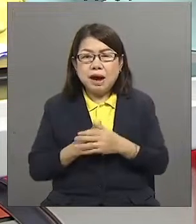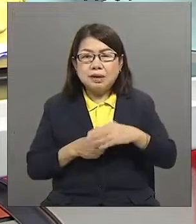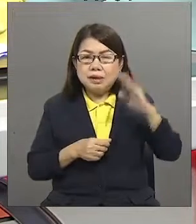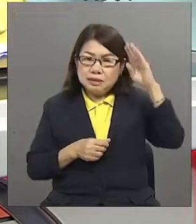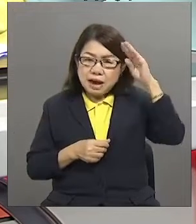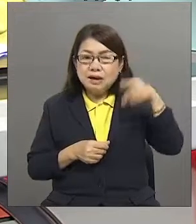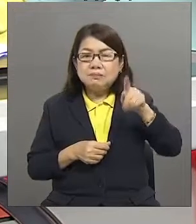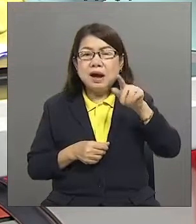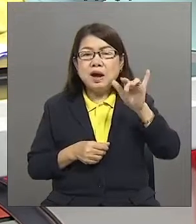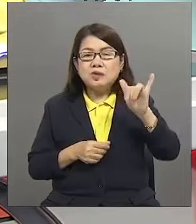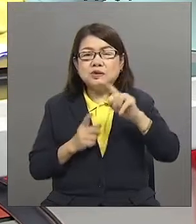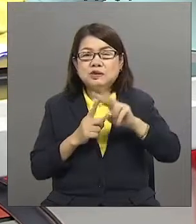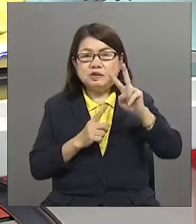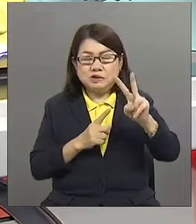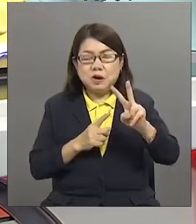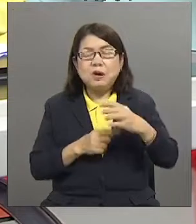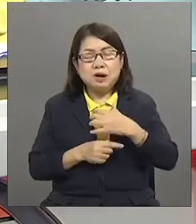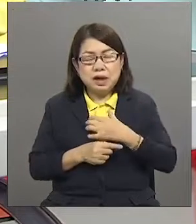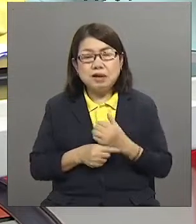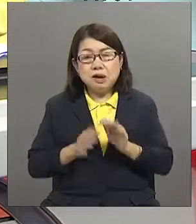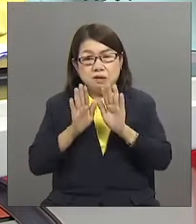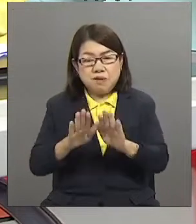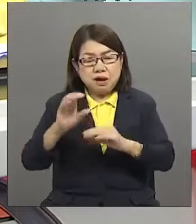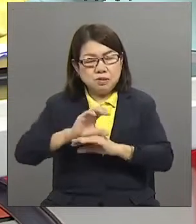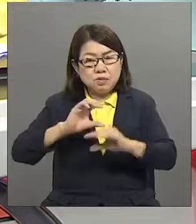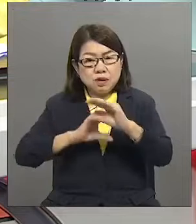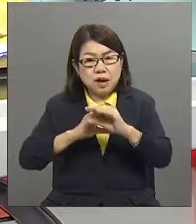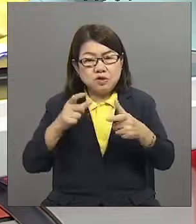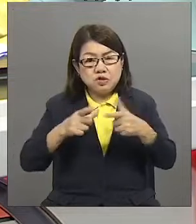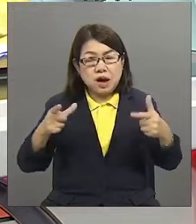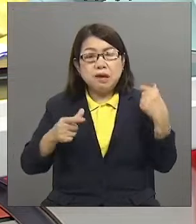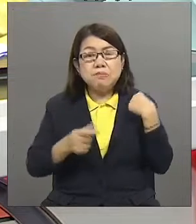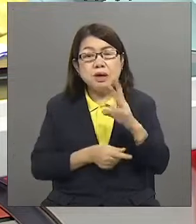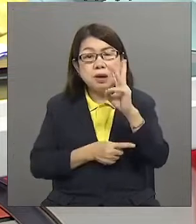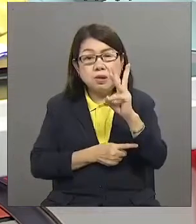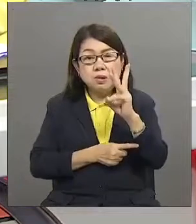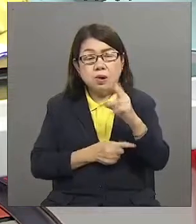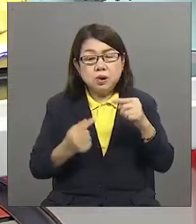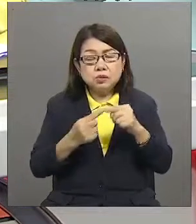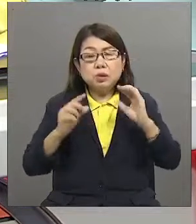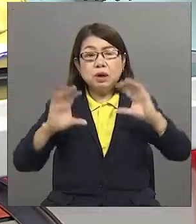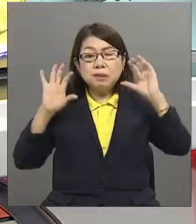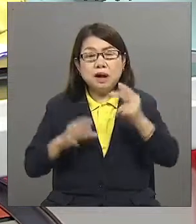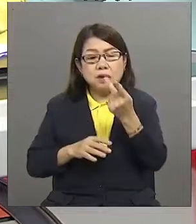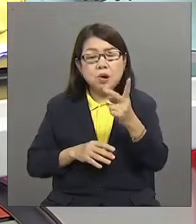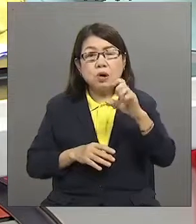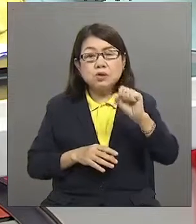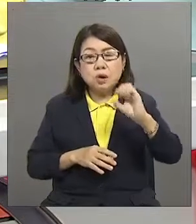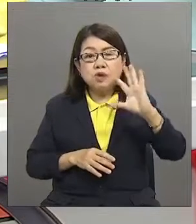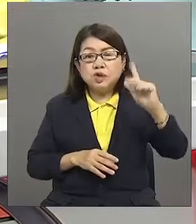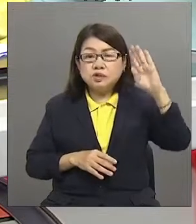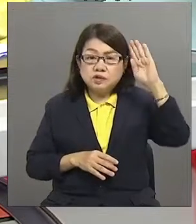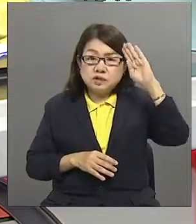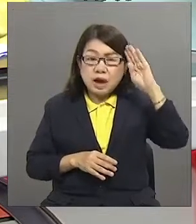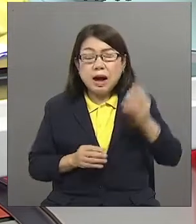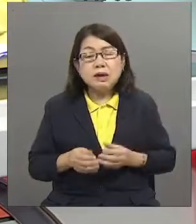เต็มที่นะคะพร้อมทั้งตั้งข้อสังเกต6โครงการขนาดใหญ่ที่อนุมัติในรัฐบาลคสช.ว่าเอื้อประโยชน์ให้กับกลุ่มน